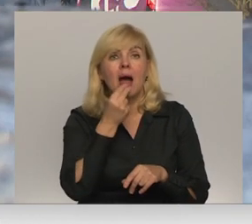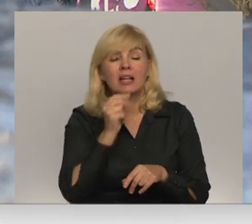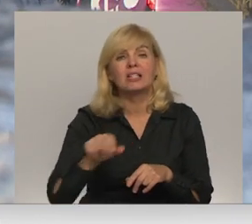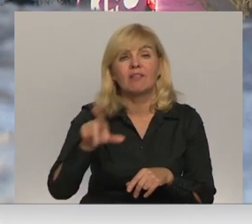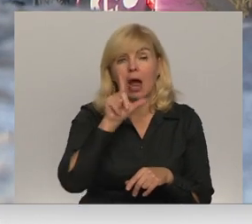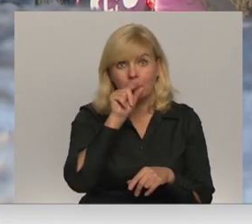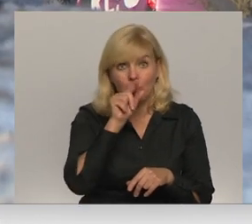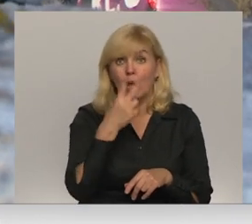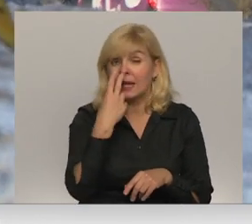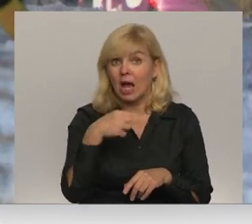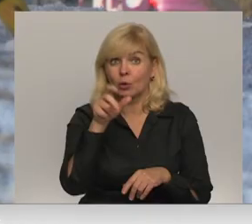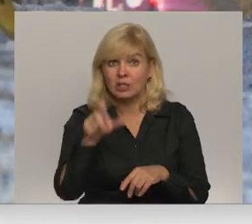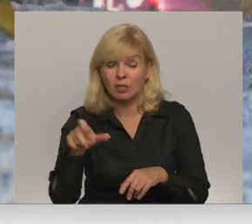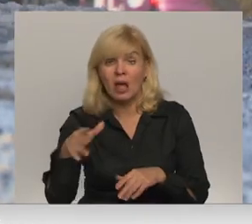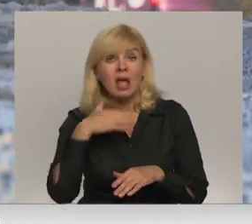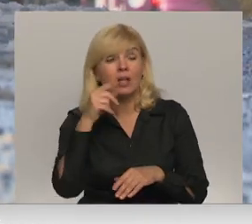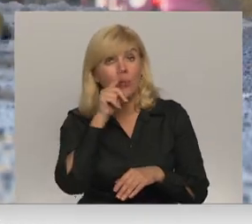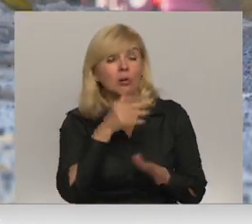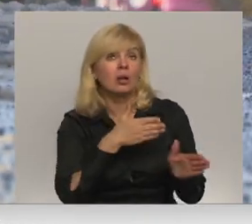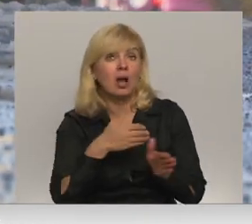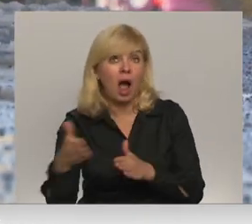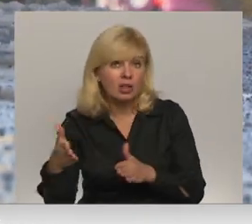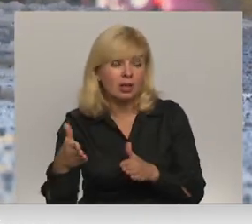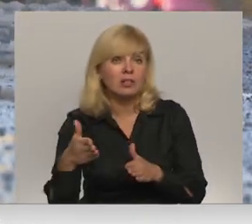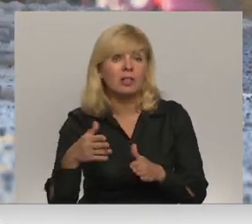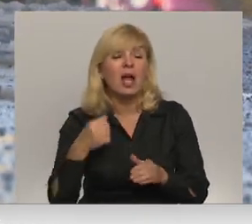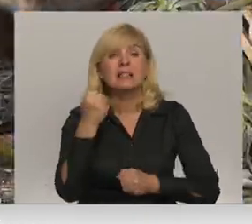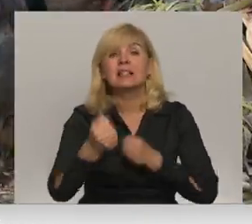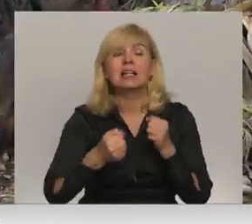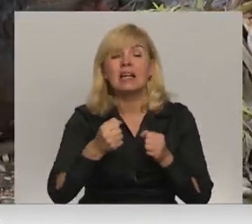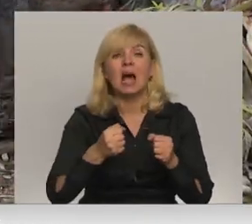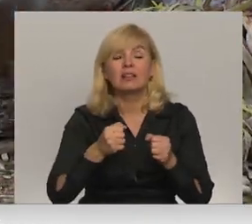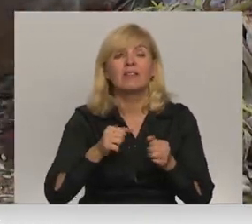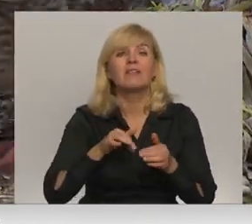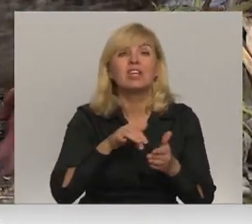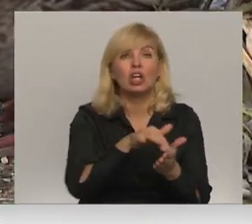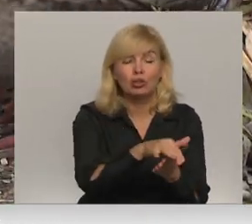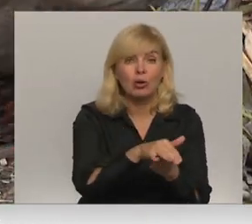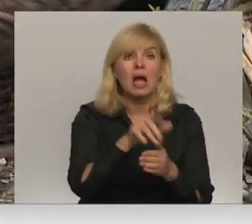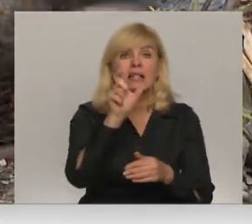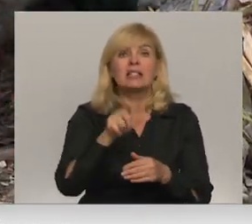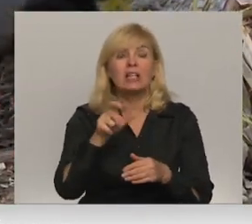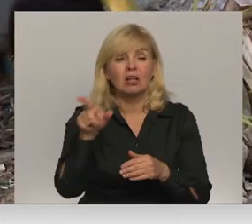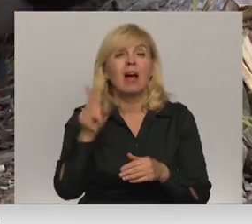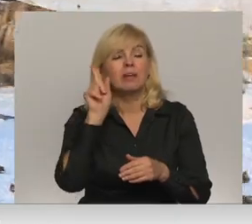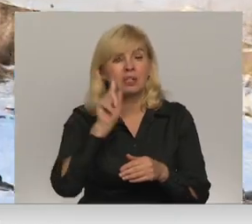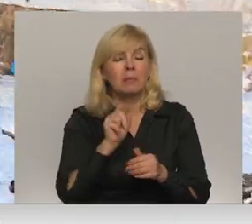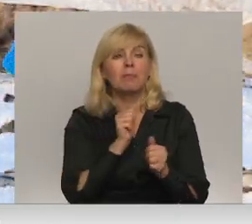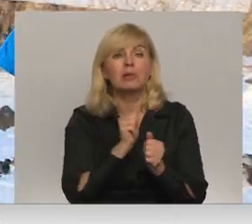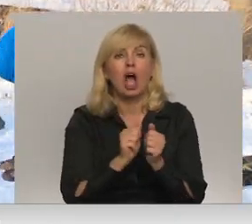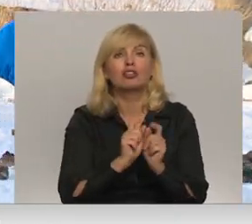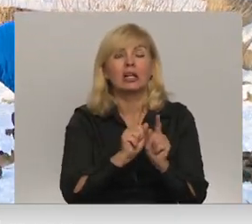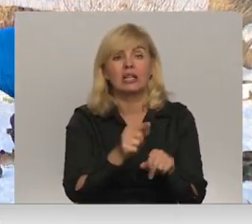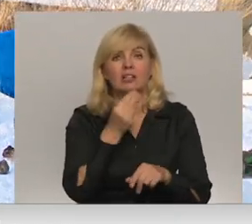putnu. Ieraugot cilvēkus, daudzi putni gatavi burtiski paši skrietiem virsū, jo zina, ka cilvēkiem bieži vien līdzi ir kāds kārums. Mēs